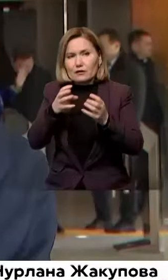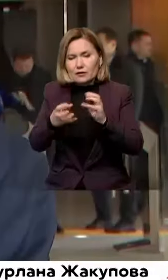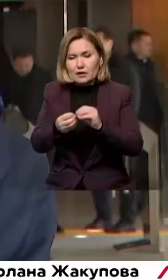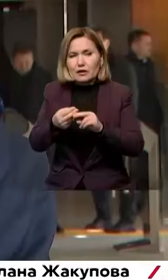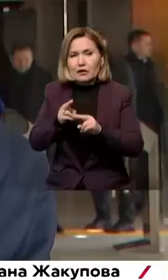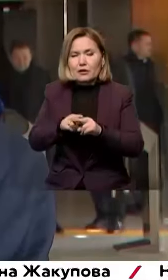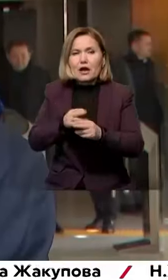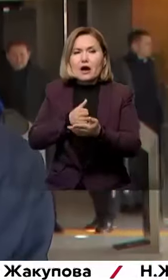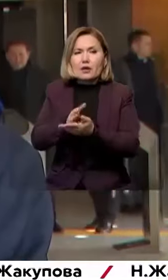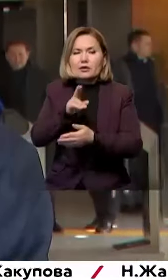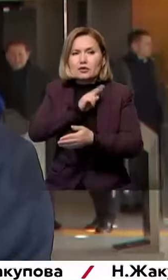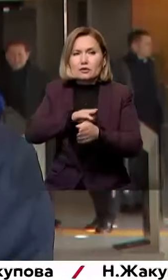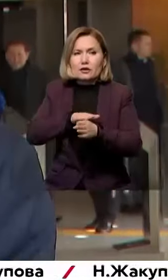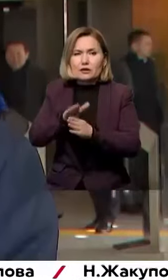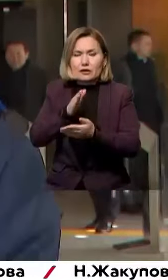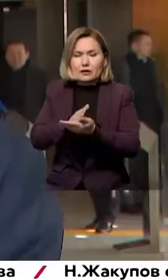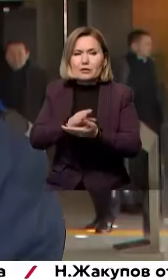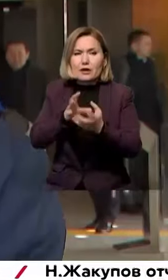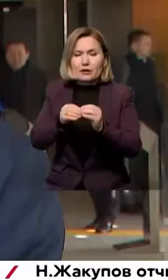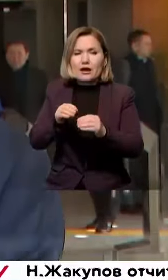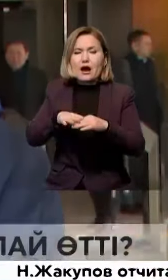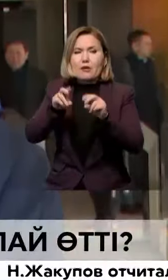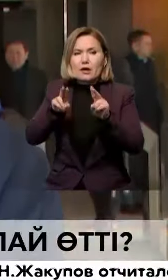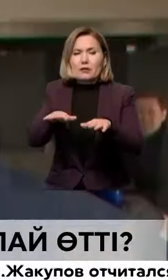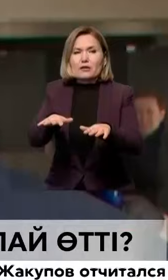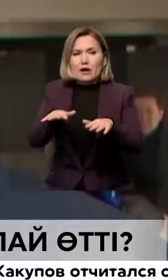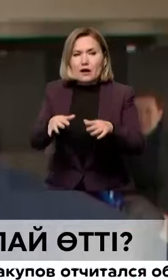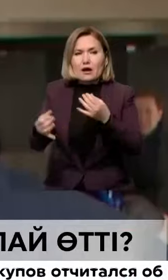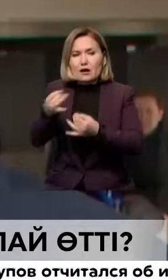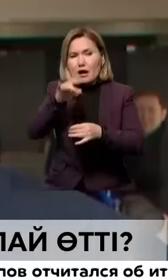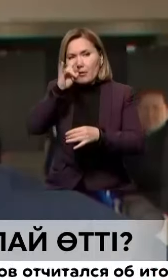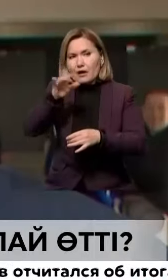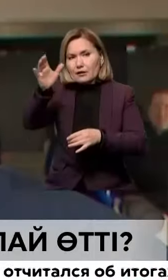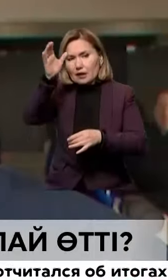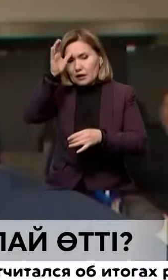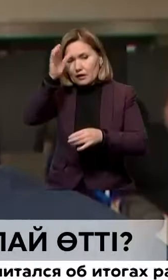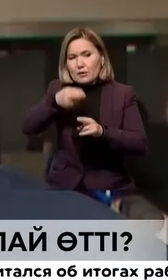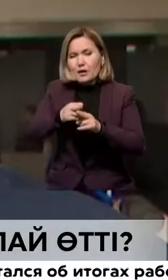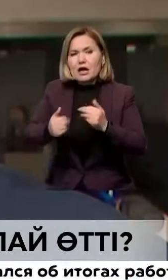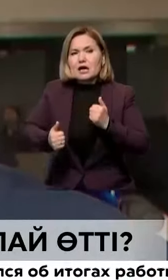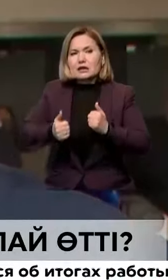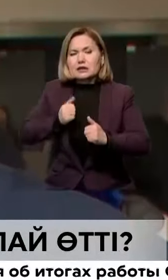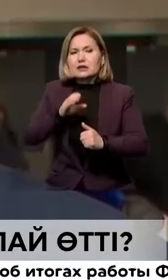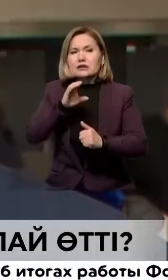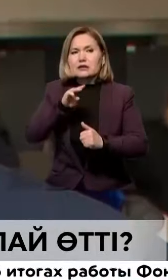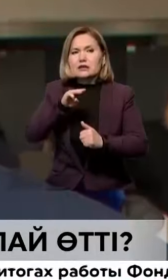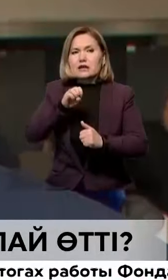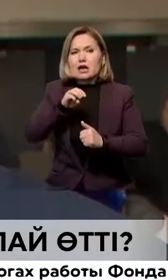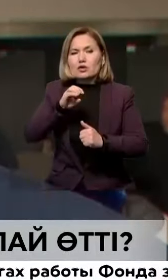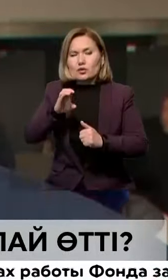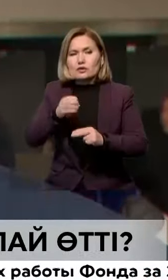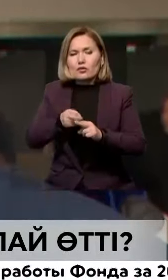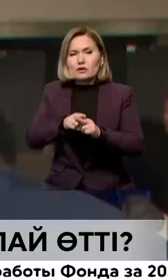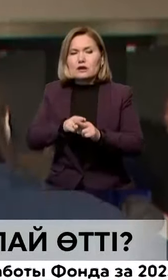Осы бағыттап жұмыс істеп жатырмыз. Әзірше парламентте қаралып жатыр. Қазақ ғылым академиясының статусы автономиялық статус